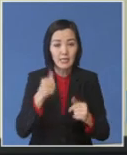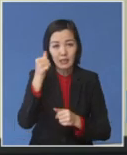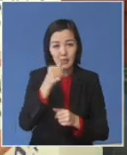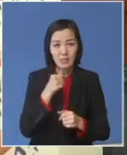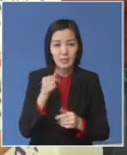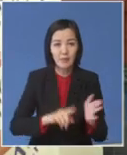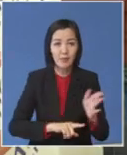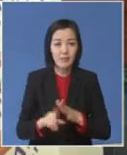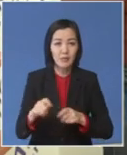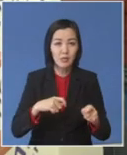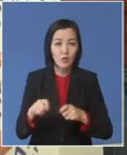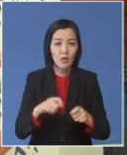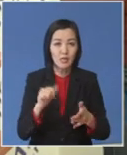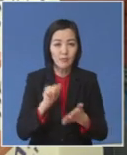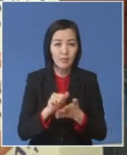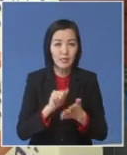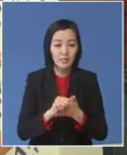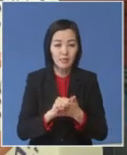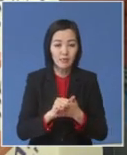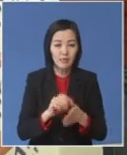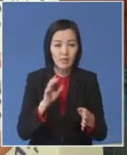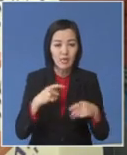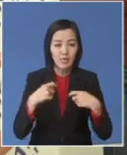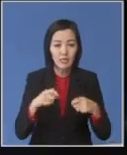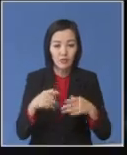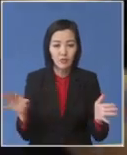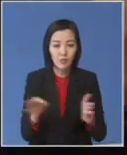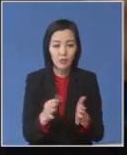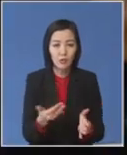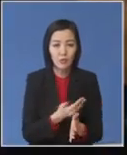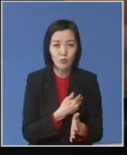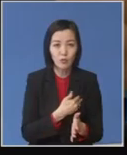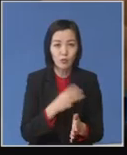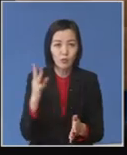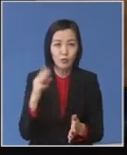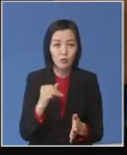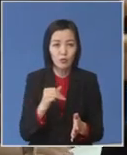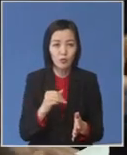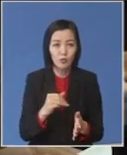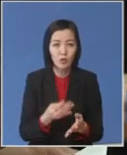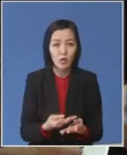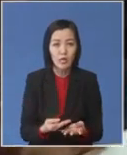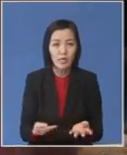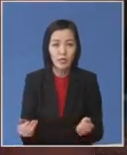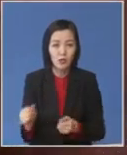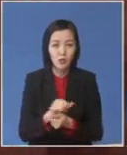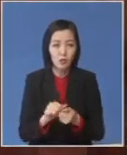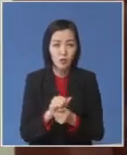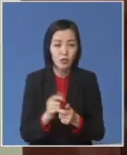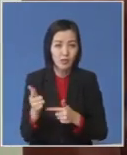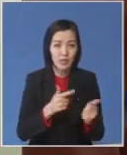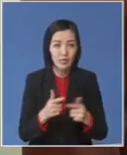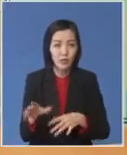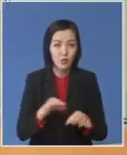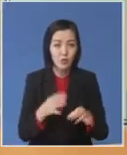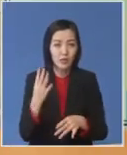бастап тауарларын патенттеп, жан-жаққа шығаруды көздеп отыр. Айына 300-ге жуық шұңғылғыш дайындамақ ниетте. Жоба аясында 4 адам